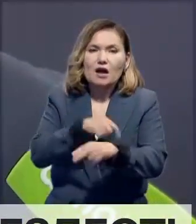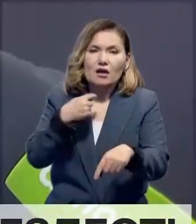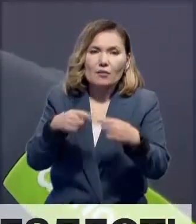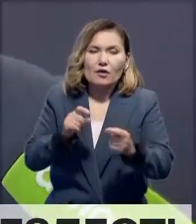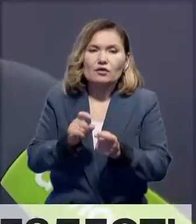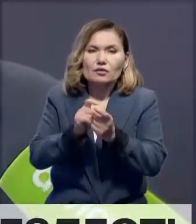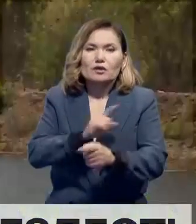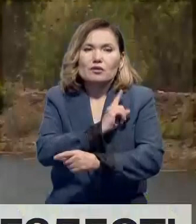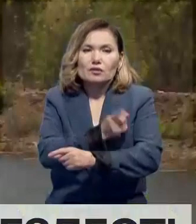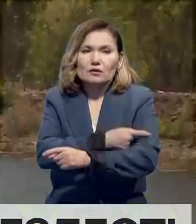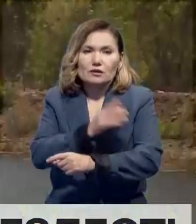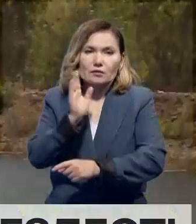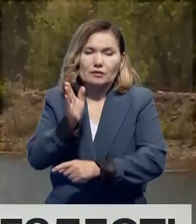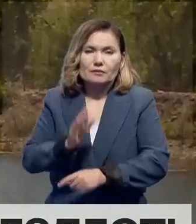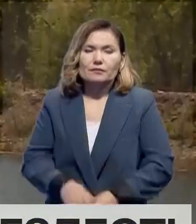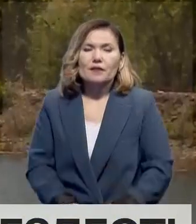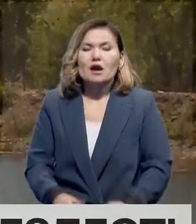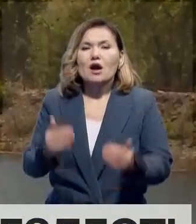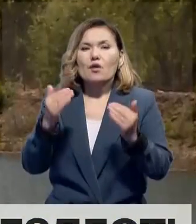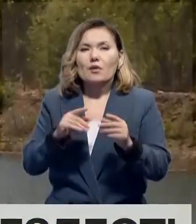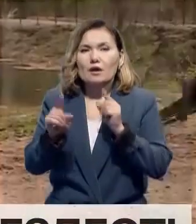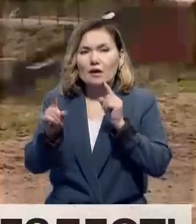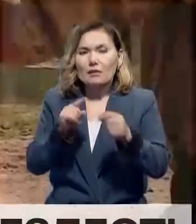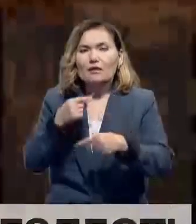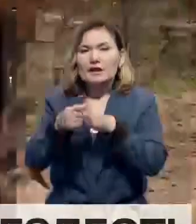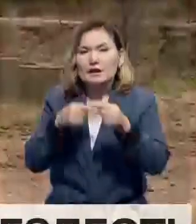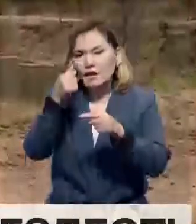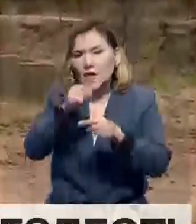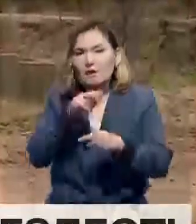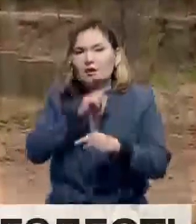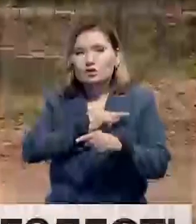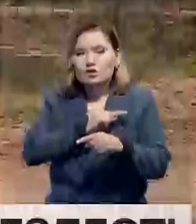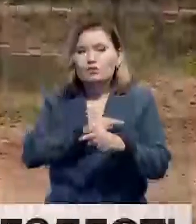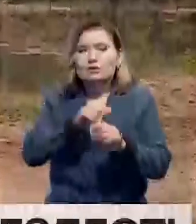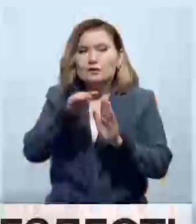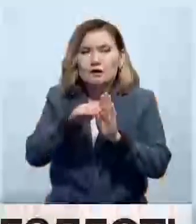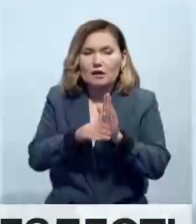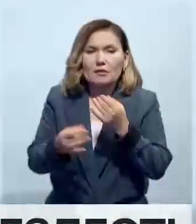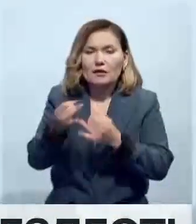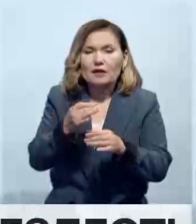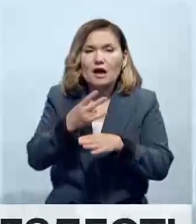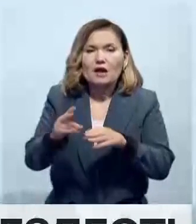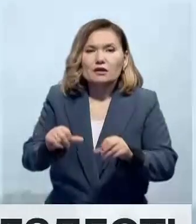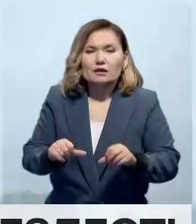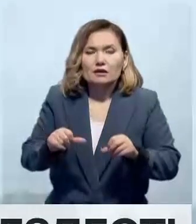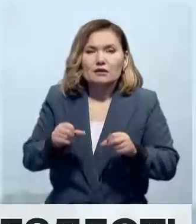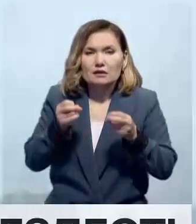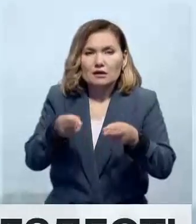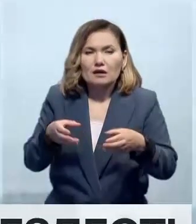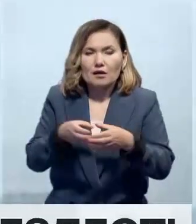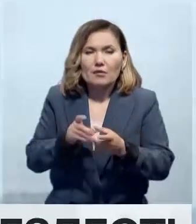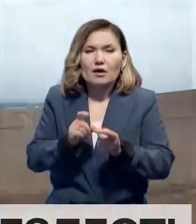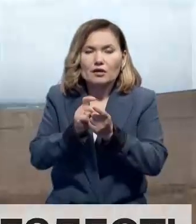тасымалымен күрес арта түседі. Бүгінгі отырыста келесі жылға арналған жұмыс жоспары талқыланады. Терроризм, заңсыз қару және есірткі